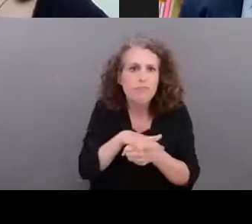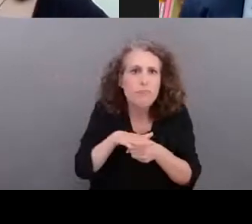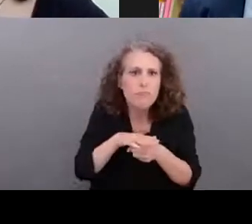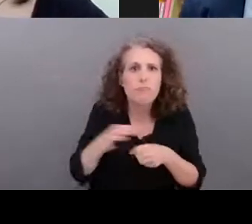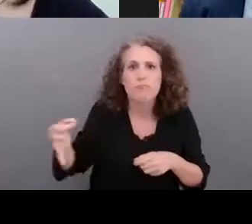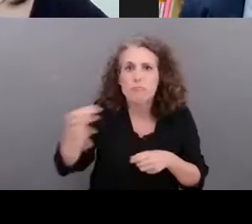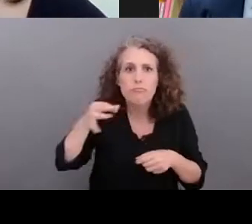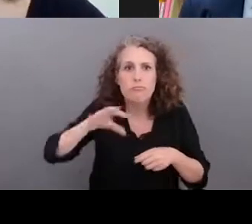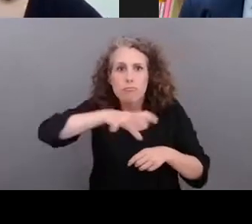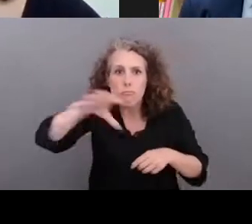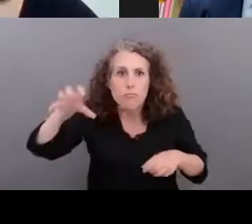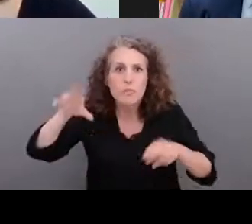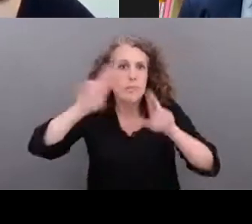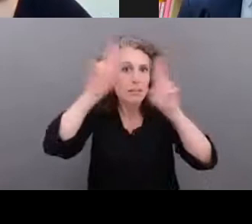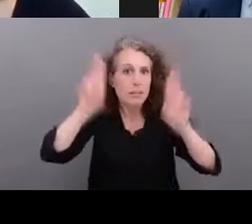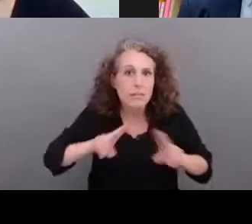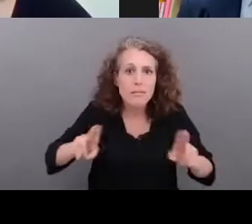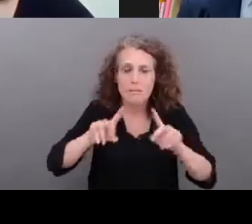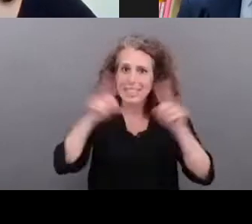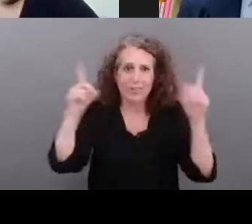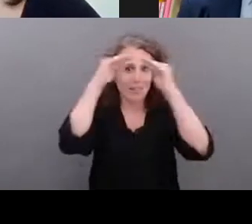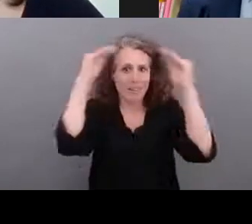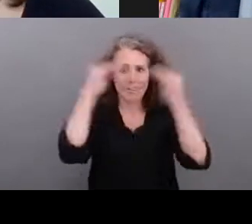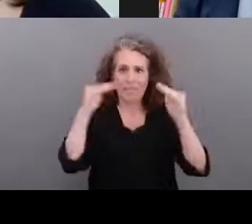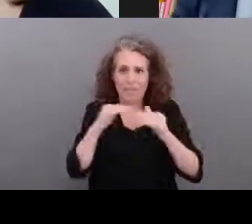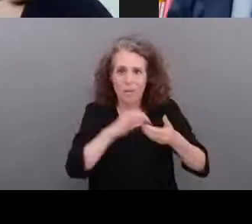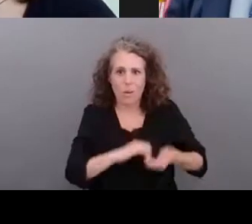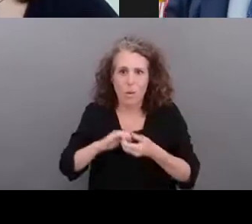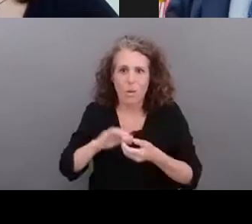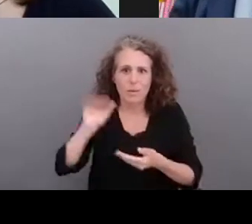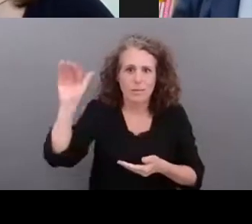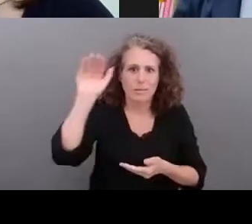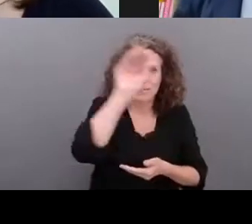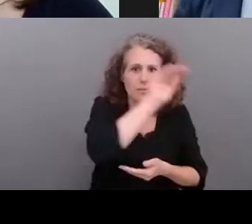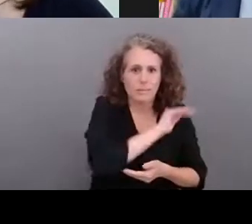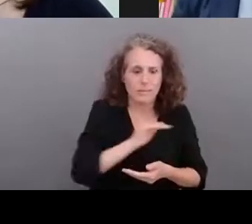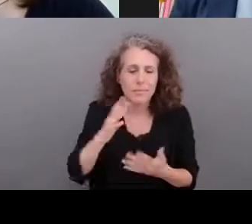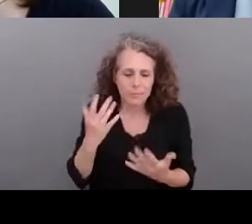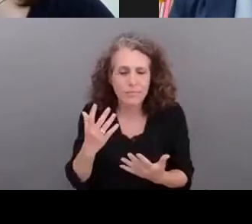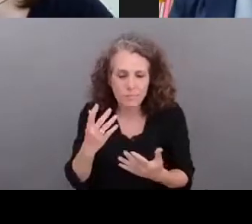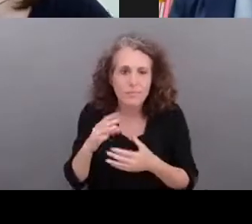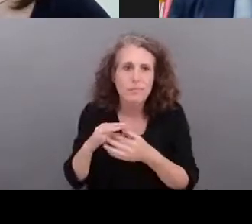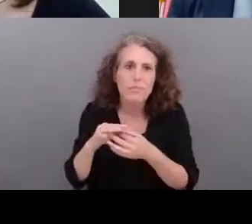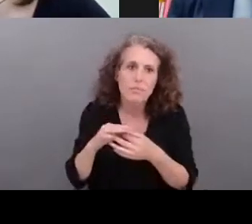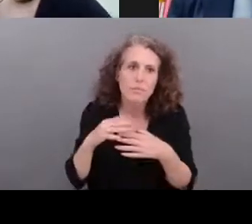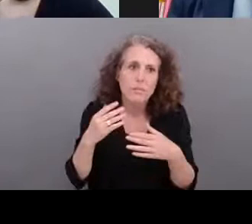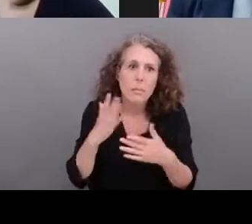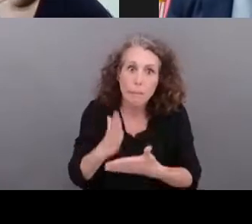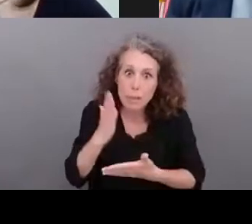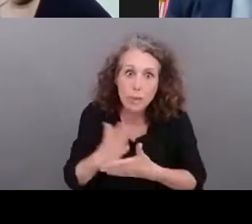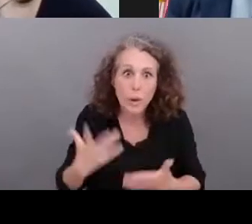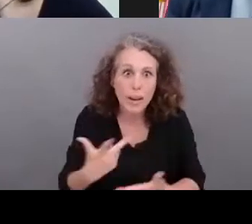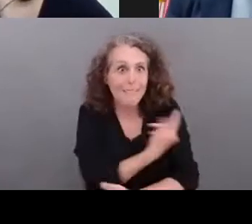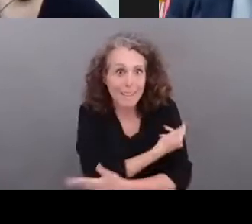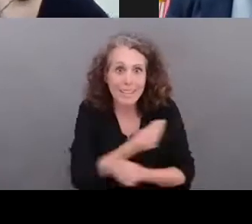aux autorités locales, régionales, nationales, ainsi qu'aux organisations internationales pour qu'elles puissent garantir que l'accès aux